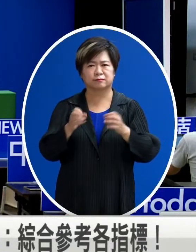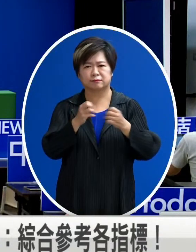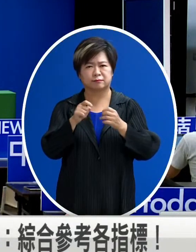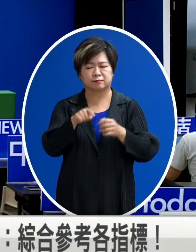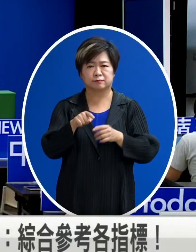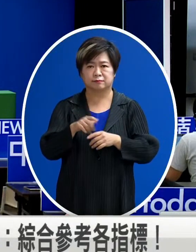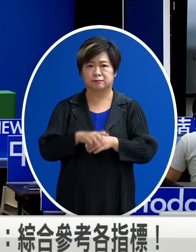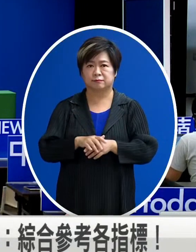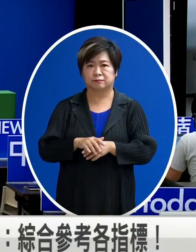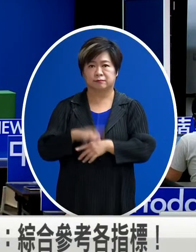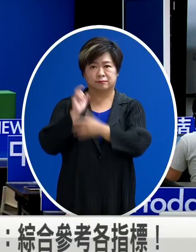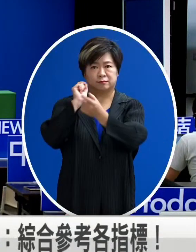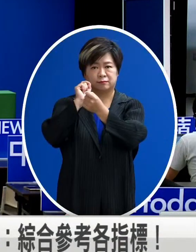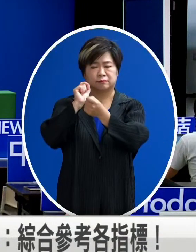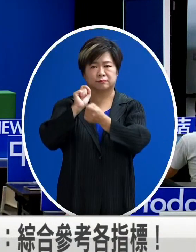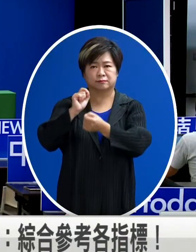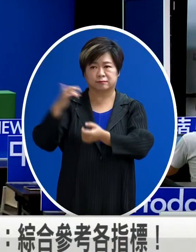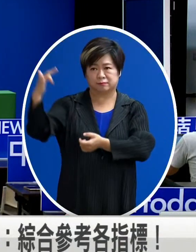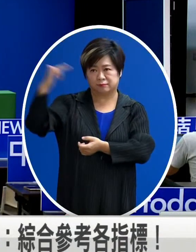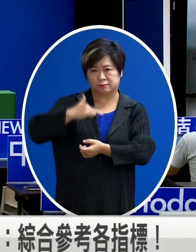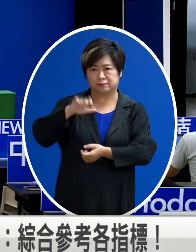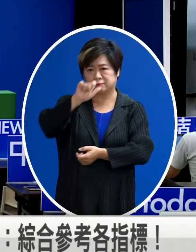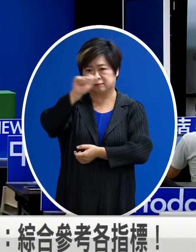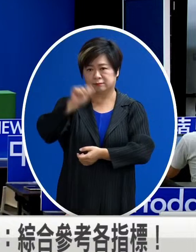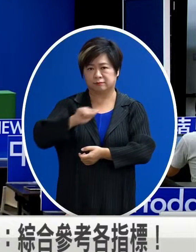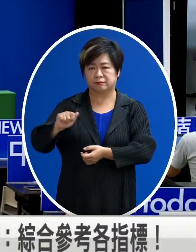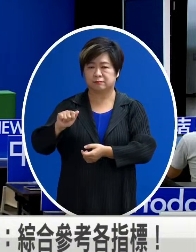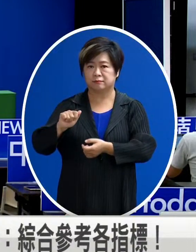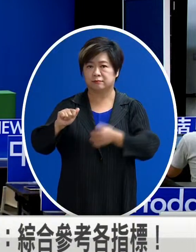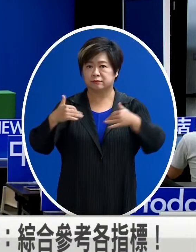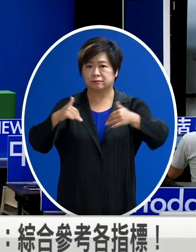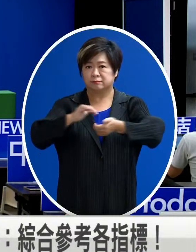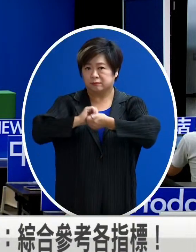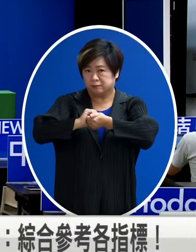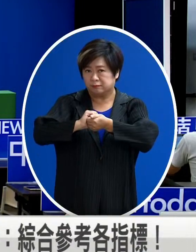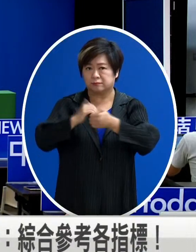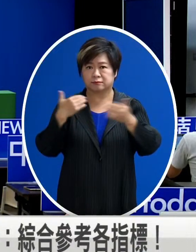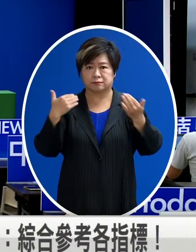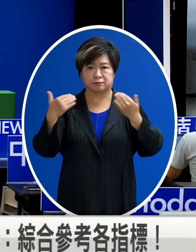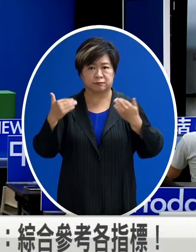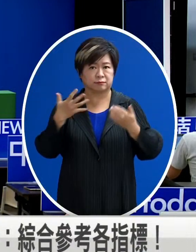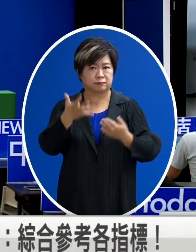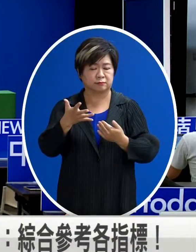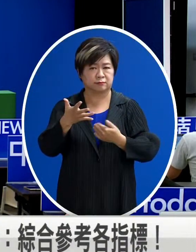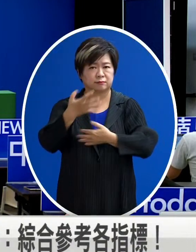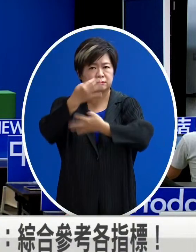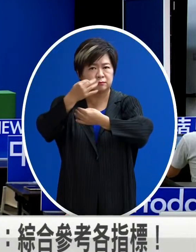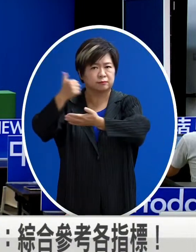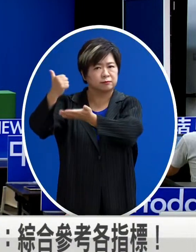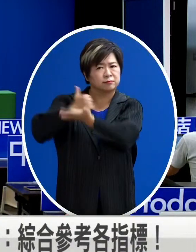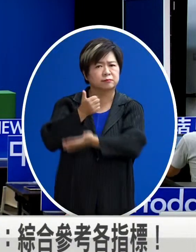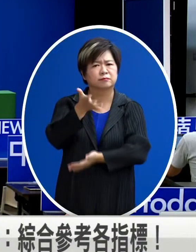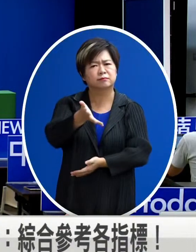否近来要来的 AZ 到货日期出现变数吗？目前掌握这批 AZ 何时来？谢